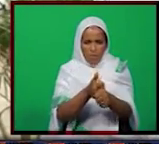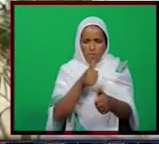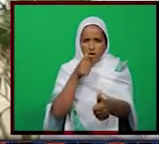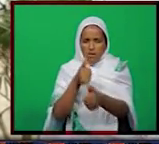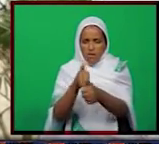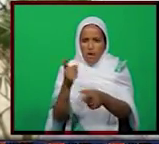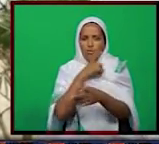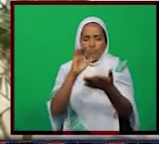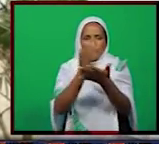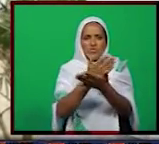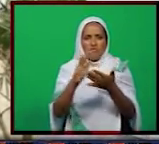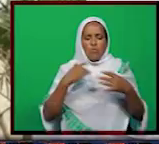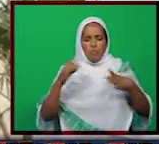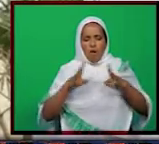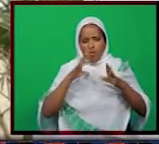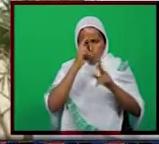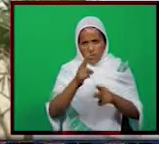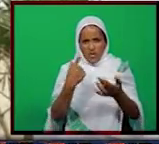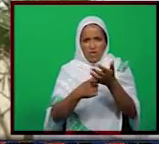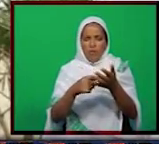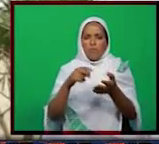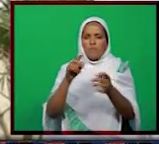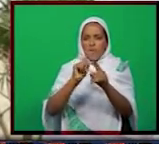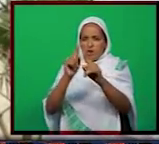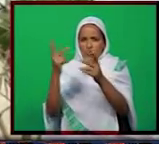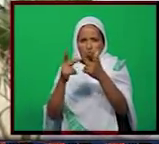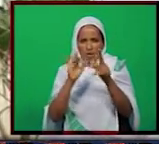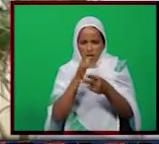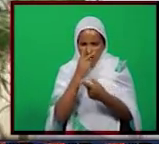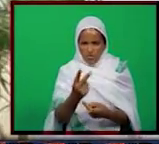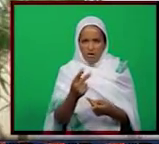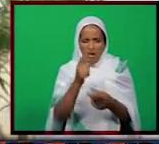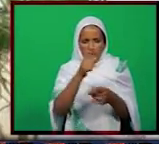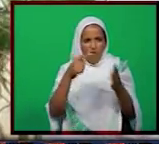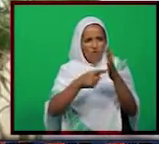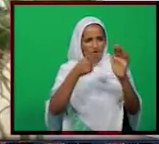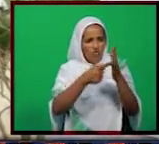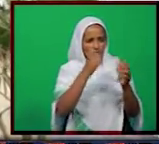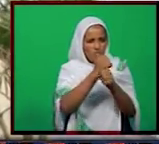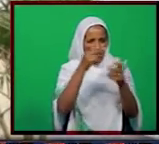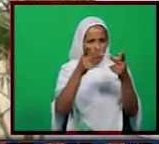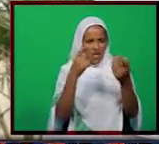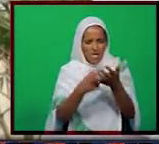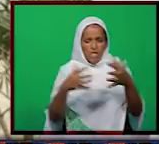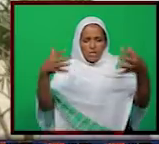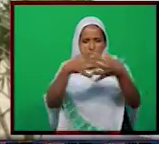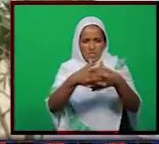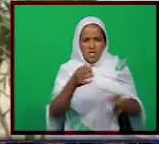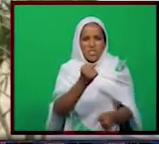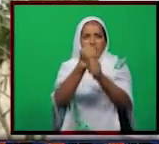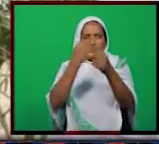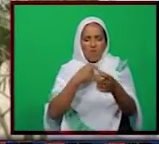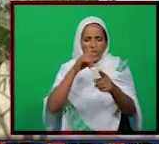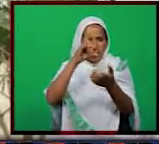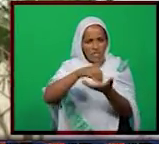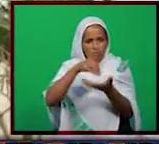እየተፈጠረ የሃይማኖት ተከታይ የሆኑም ያልሆኑም ሰዎች እየተሳተፉበት በዓሉን ያከብራሉ። ይህንን በተቋማት አይተናል። አልፎ አልፎ መስሪያ ቤቶች